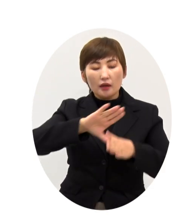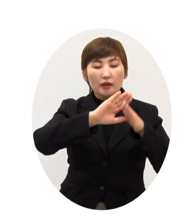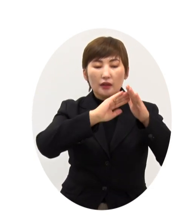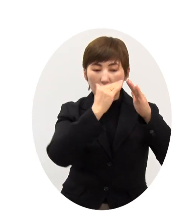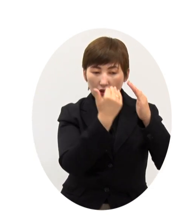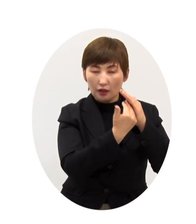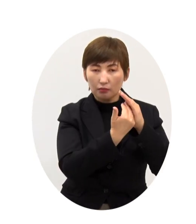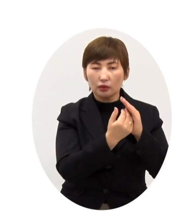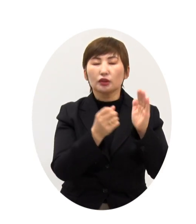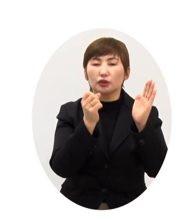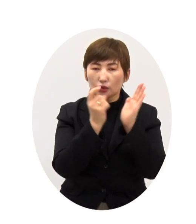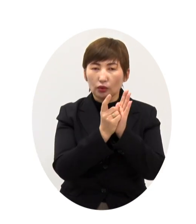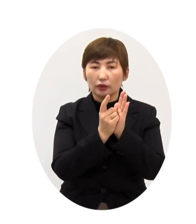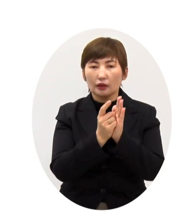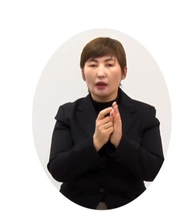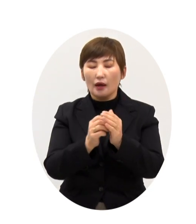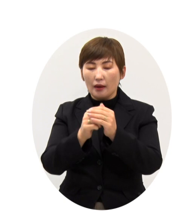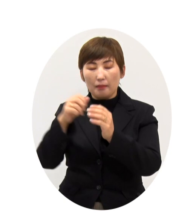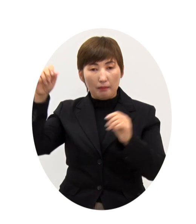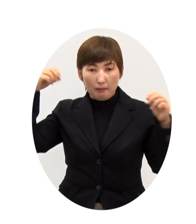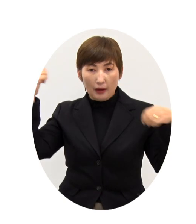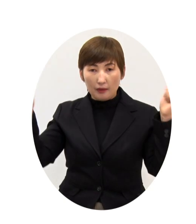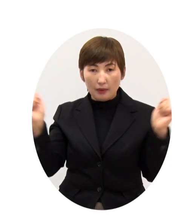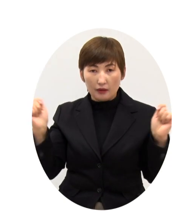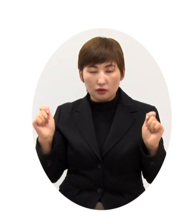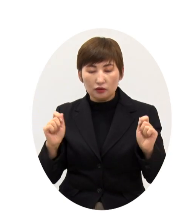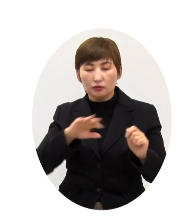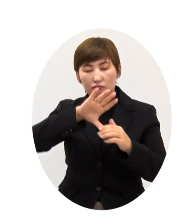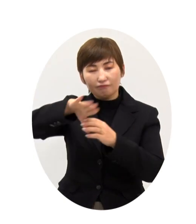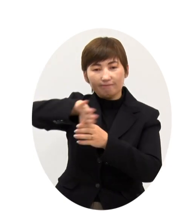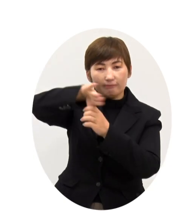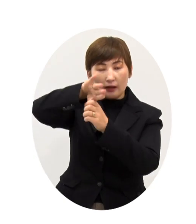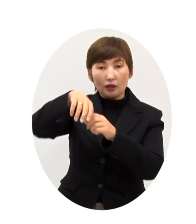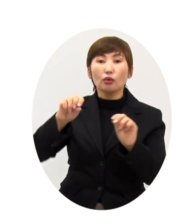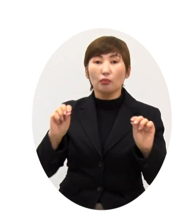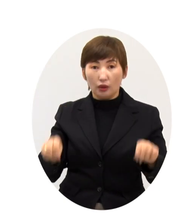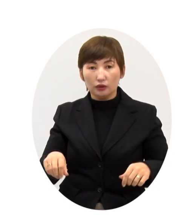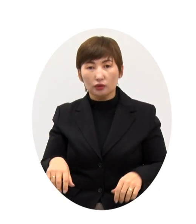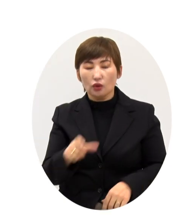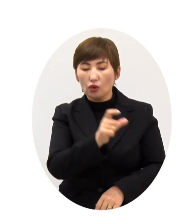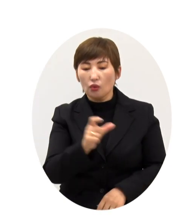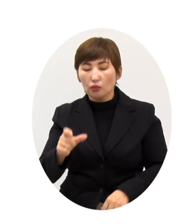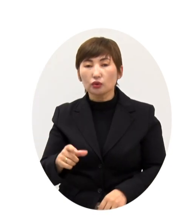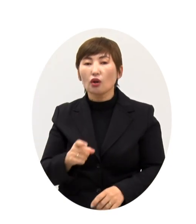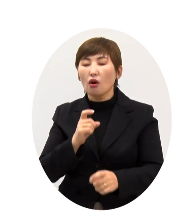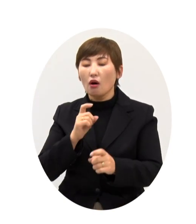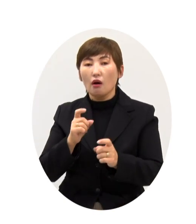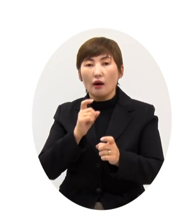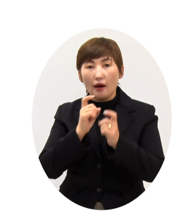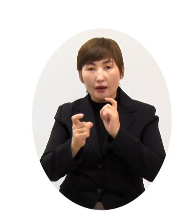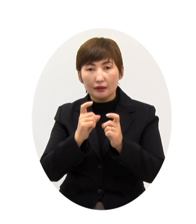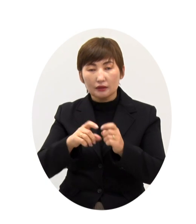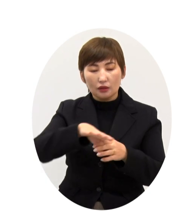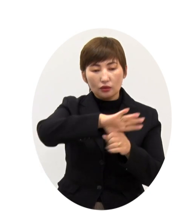өрх, иргэд чухал хүндэтгэлд баяр ёслолын үед бахархан мандуулдаг. Мөн улсууд хоорондоо харилцагтаач